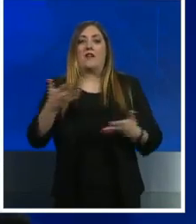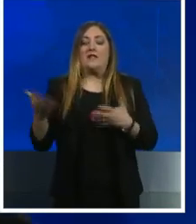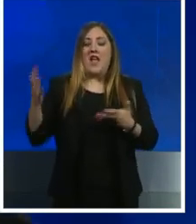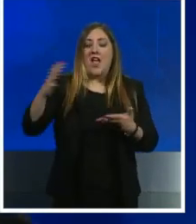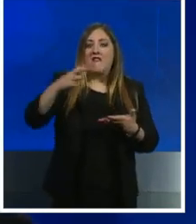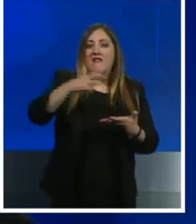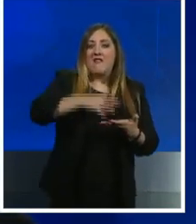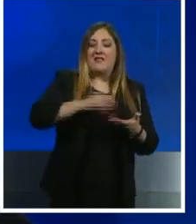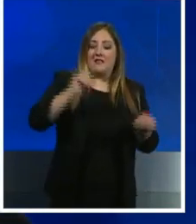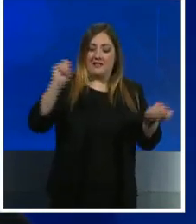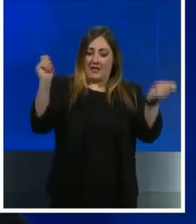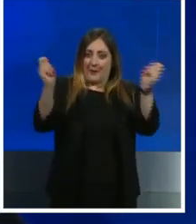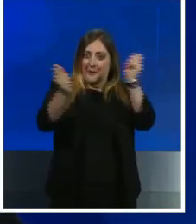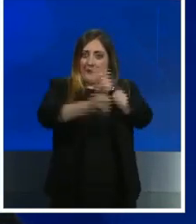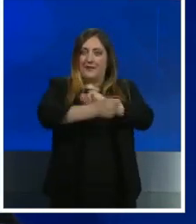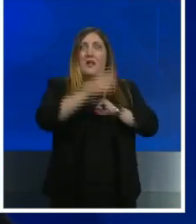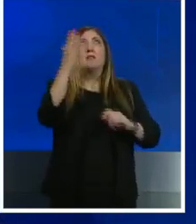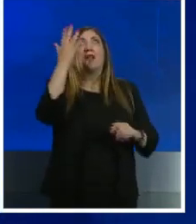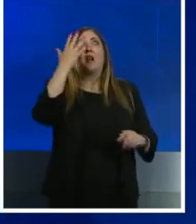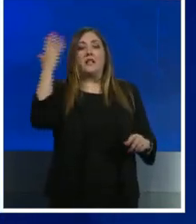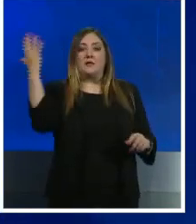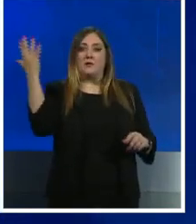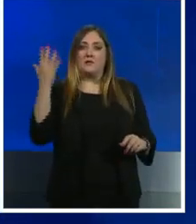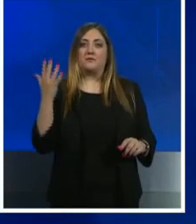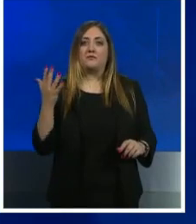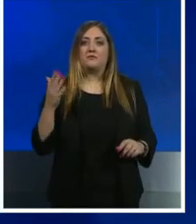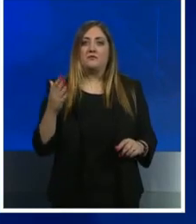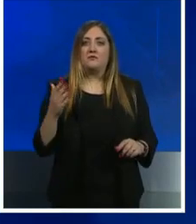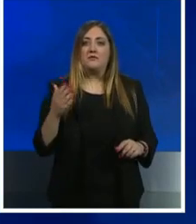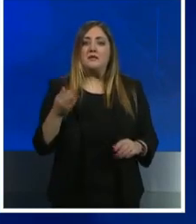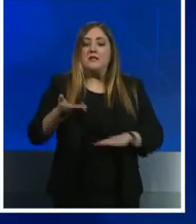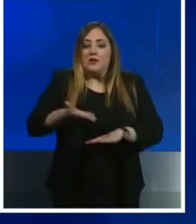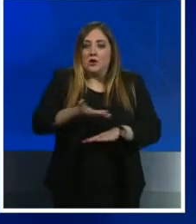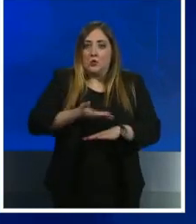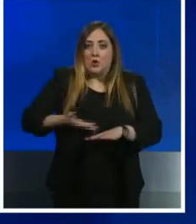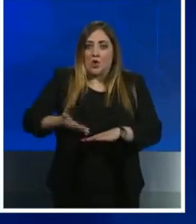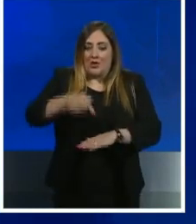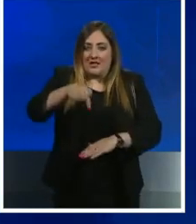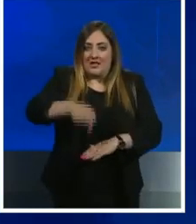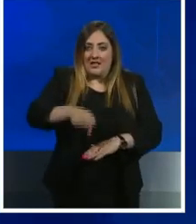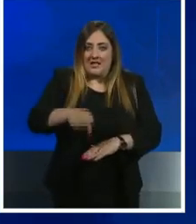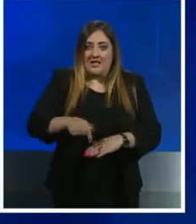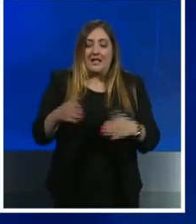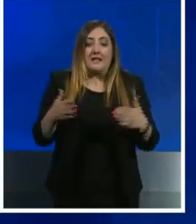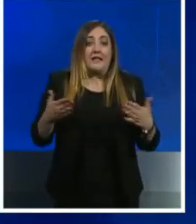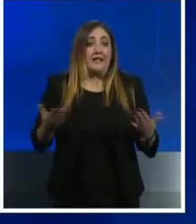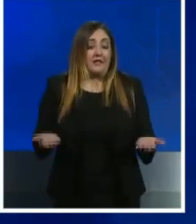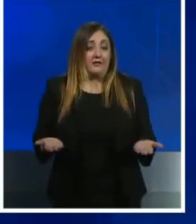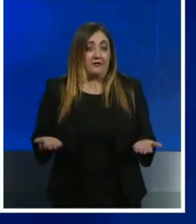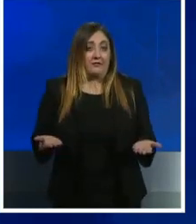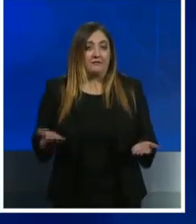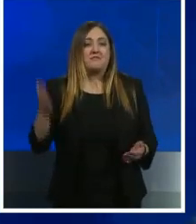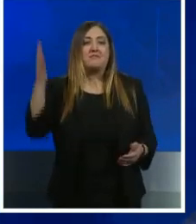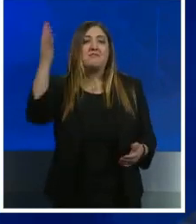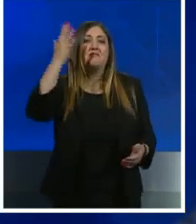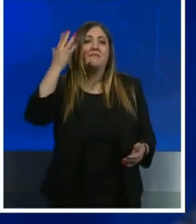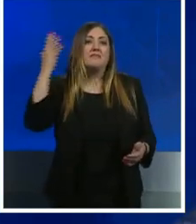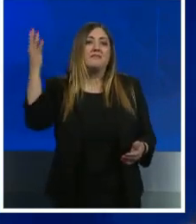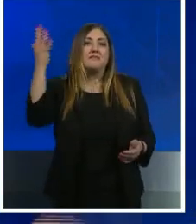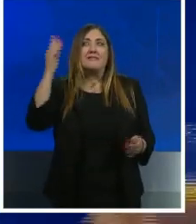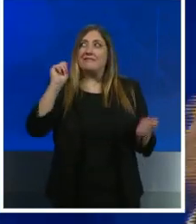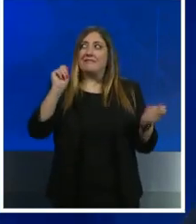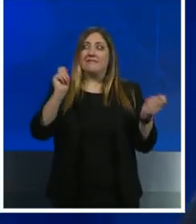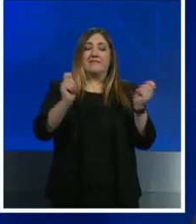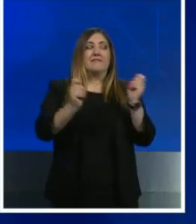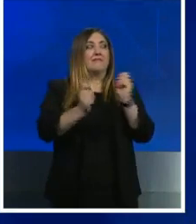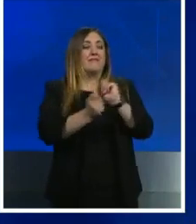l-impatti ta' tibdil fil-klima. Għal x'inhi s-sitwazzjoni reali llum? Is-sitwazzjoni reali llum li l-klima diġà bdiet